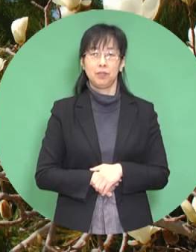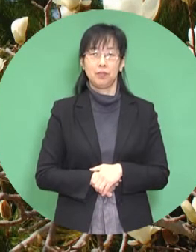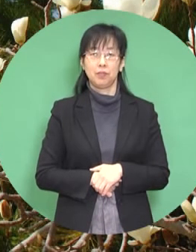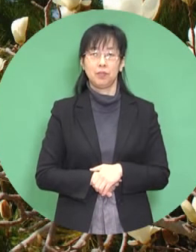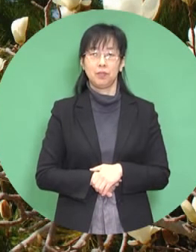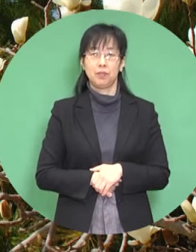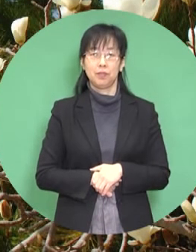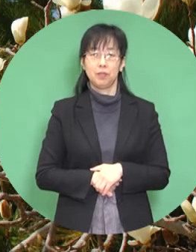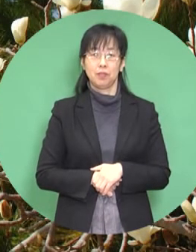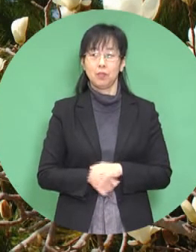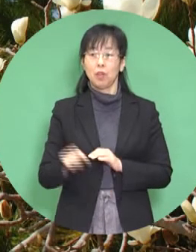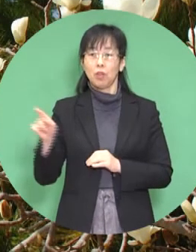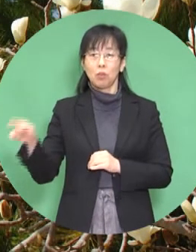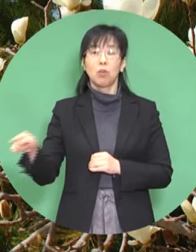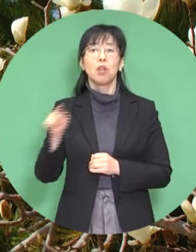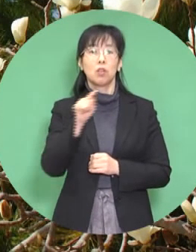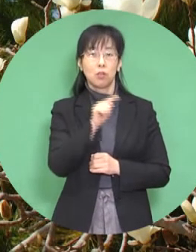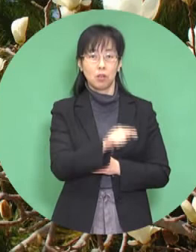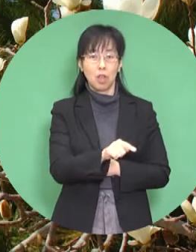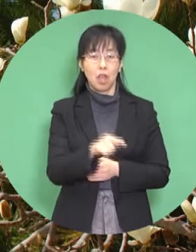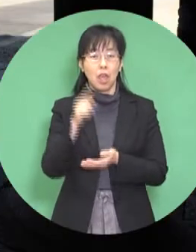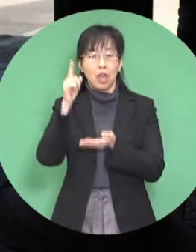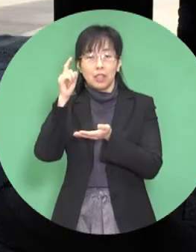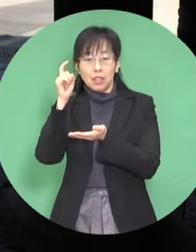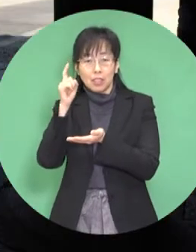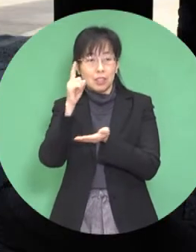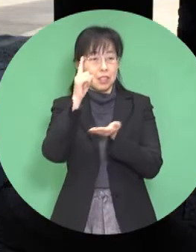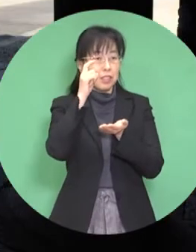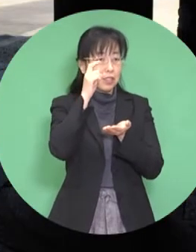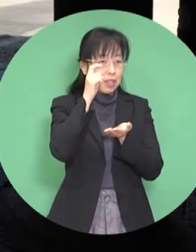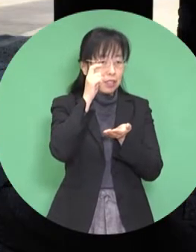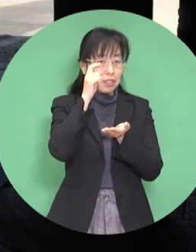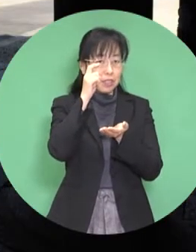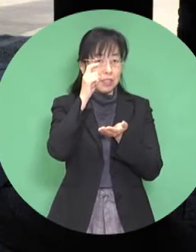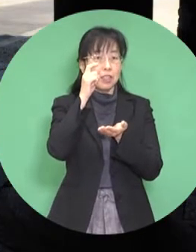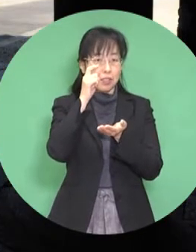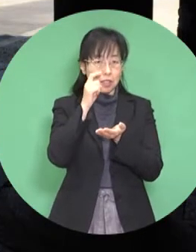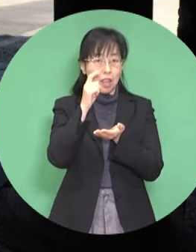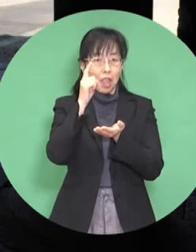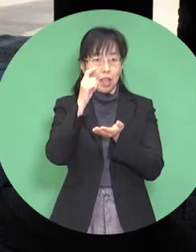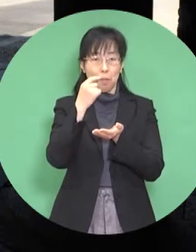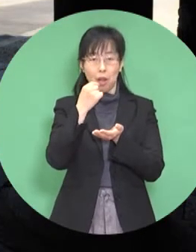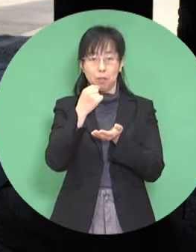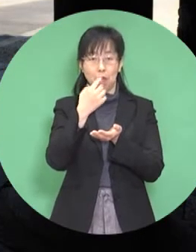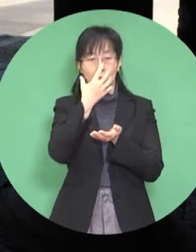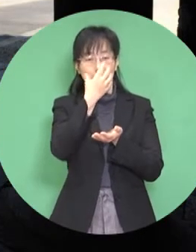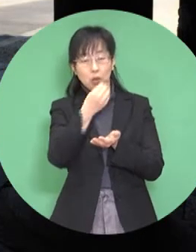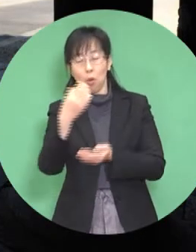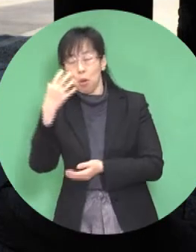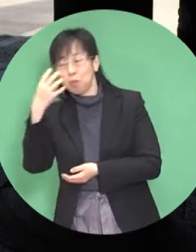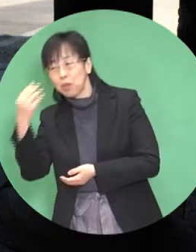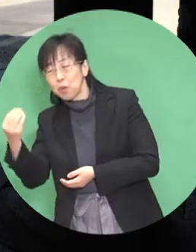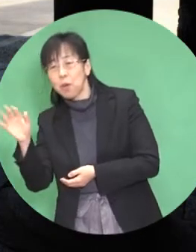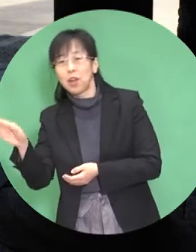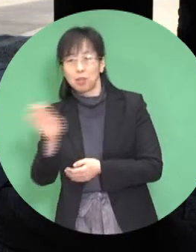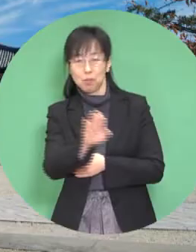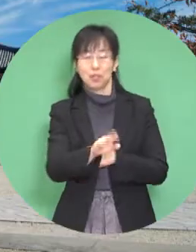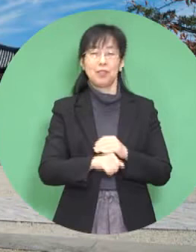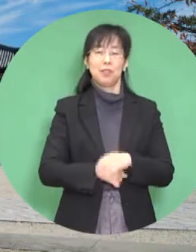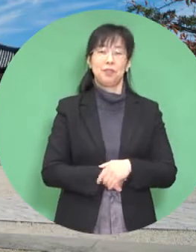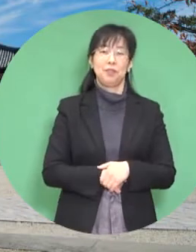御影堂と如来堂は写真の被写体としても多くのカメラマンを魅了しています。